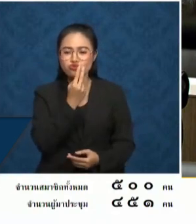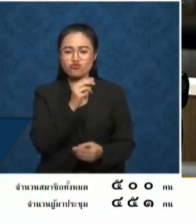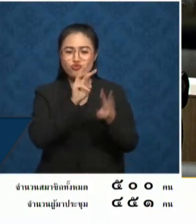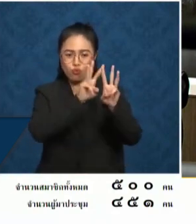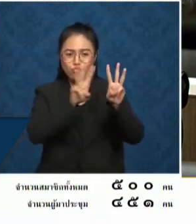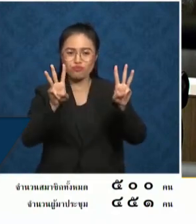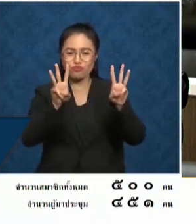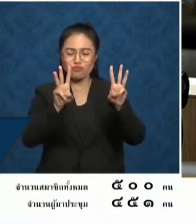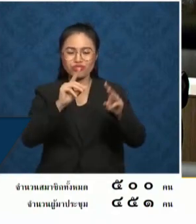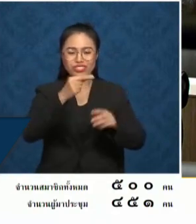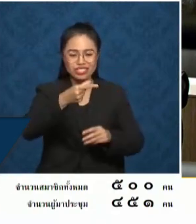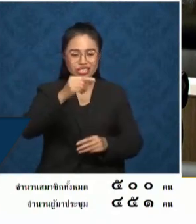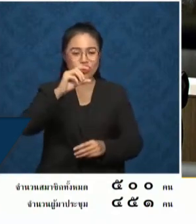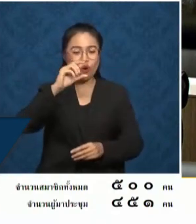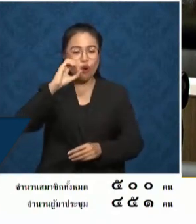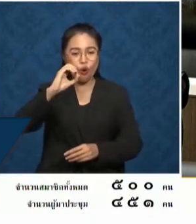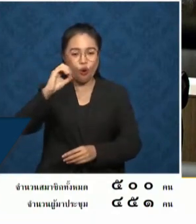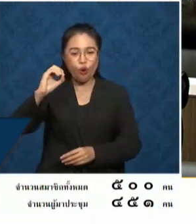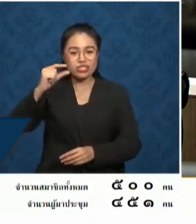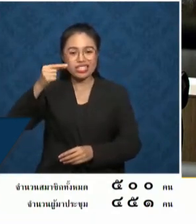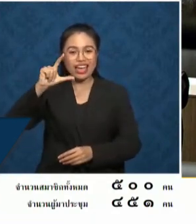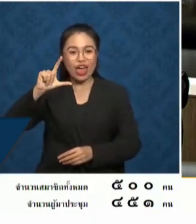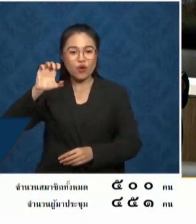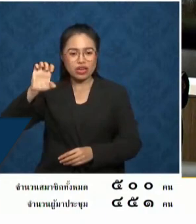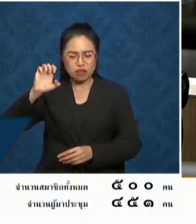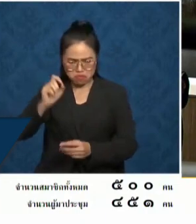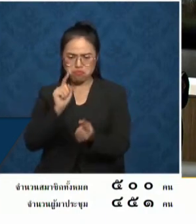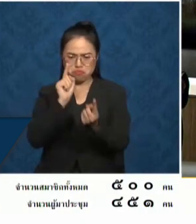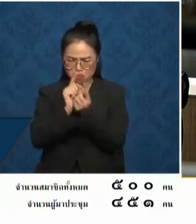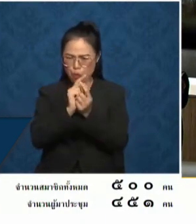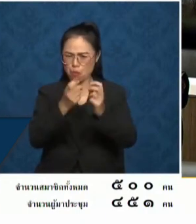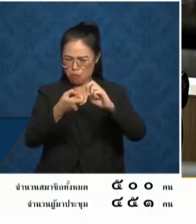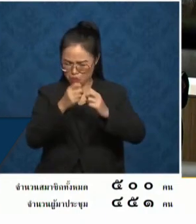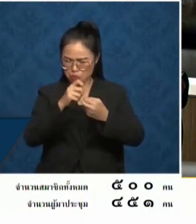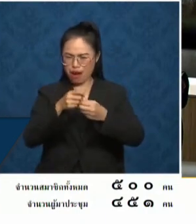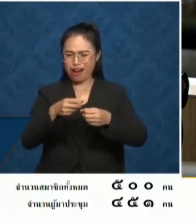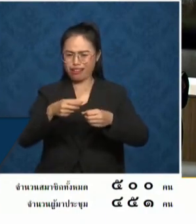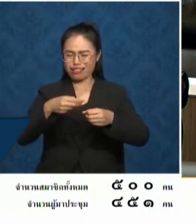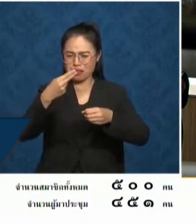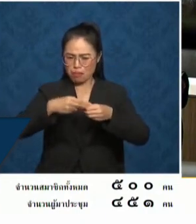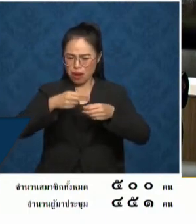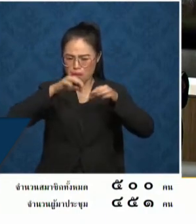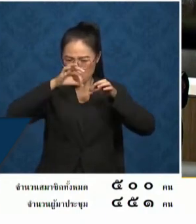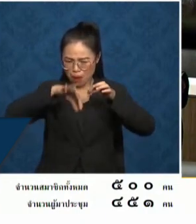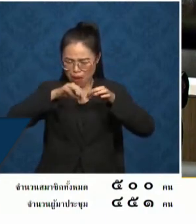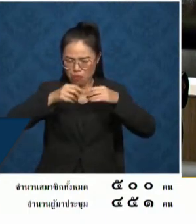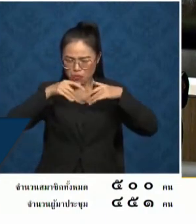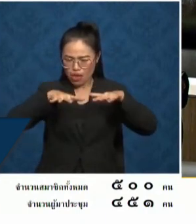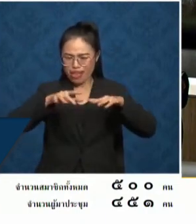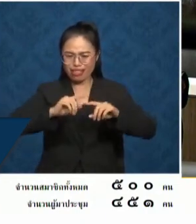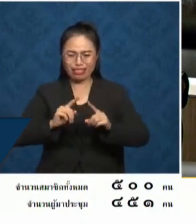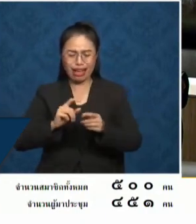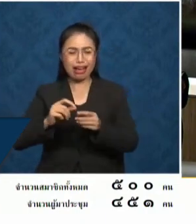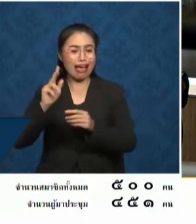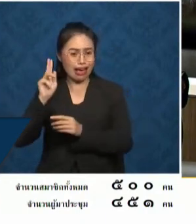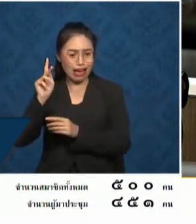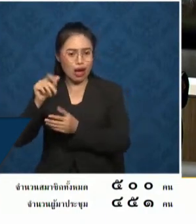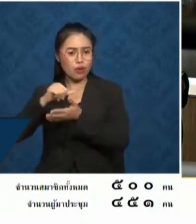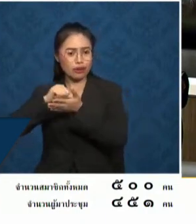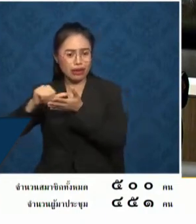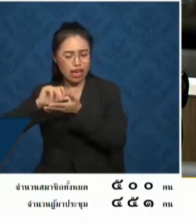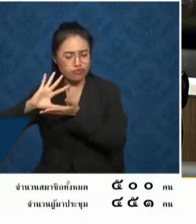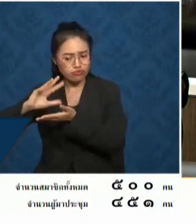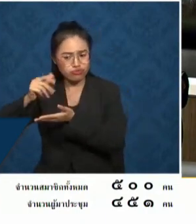เกิลก็ขึ้นมาหลายเหตุการณ์แต่ข่าวของการการจัดการแก้ไขฟื้นฟูเยียวยาเงียบมากครับท่าน